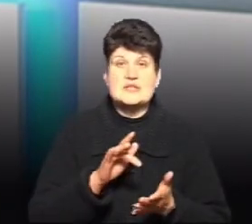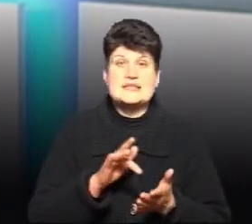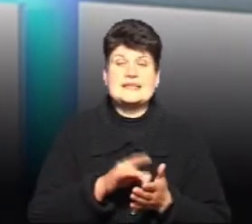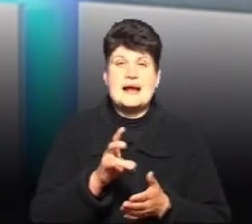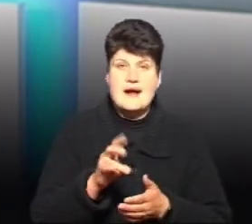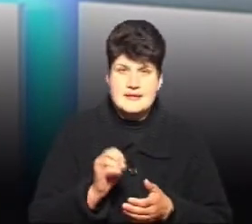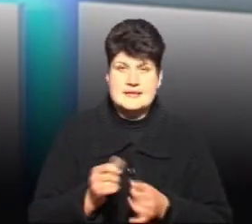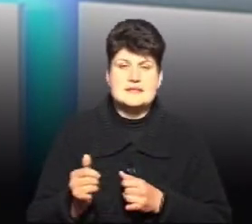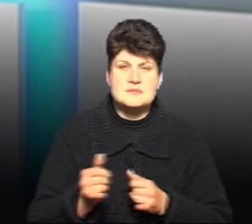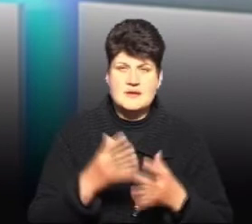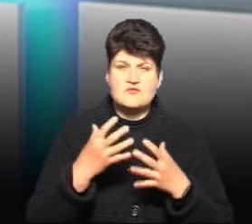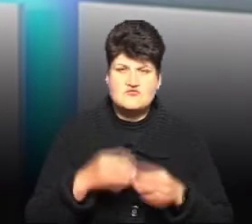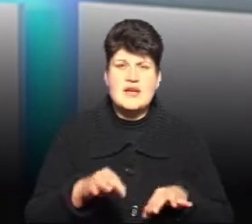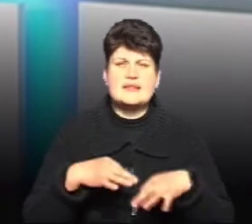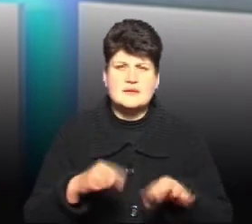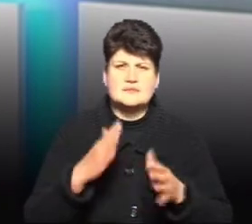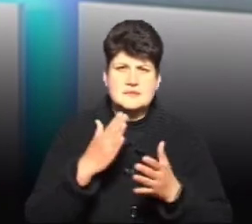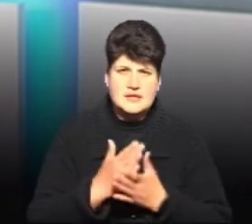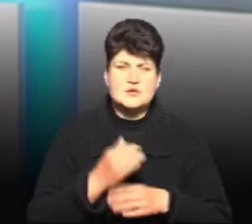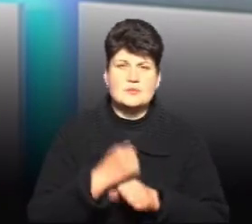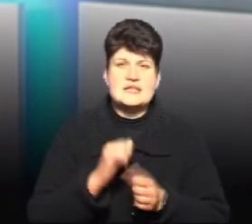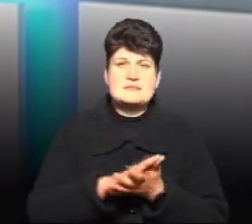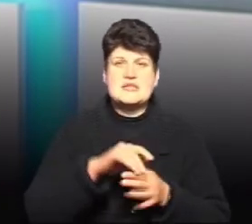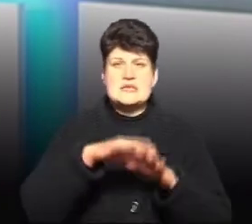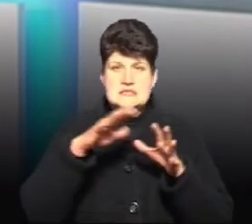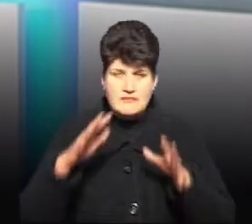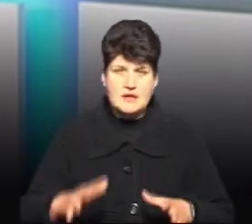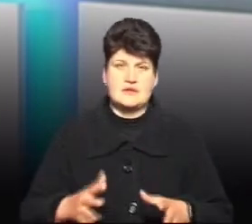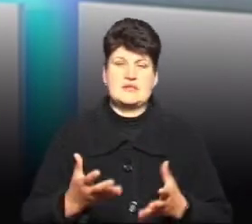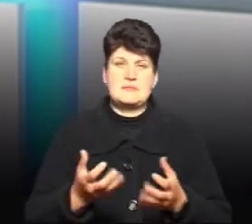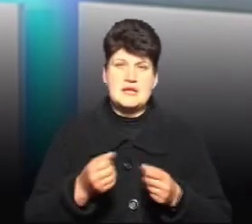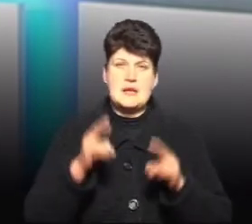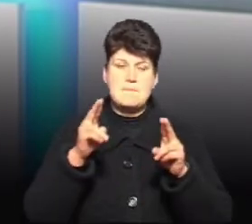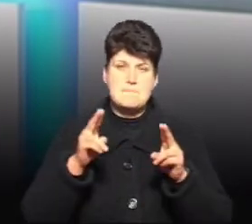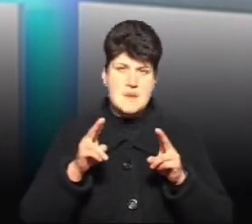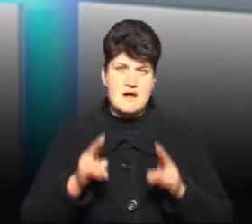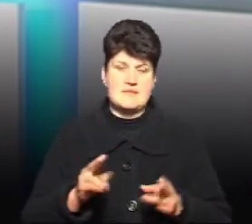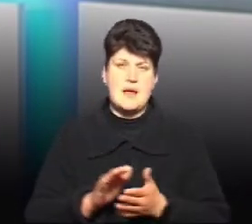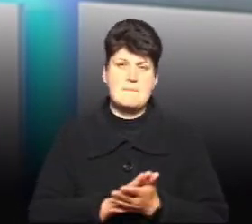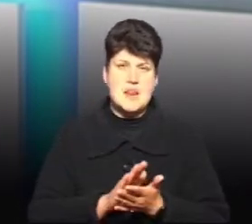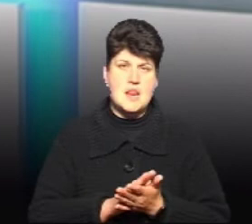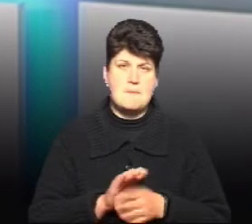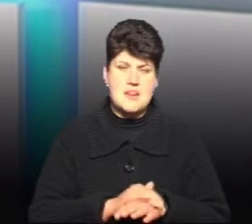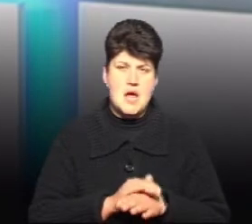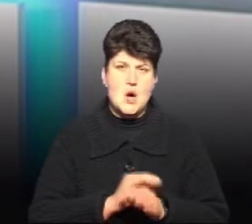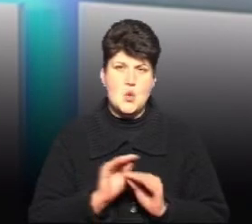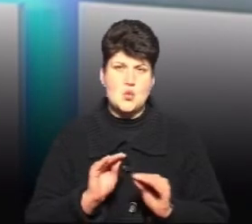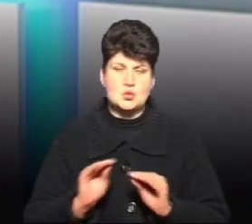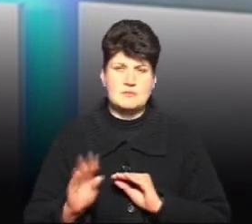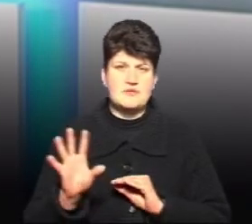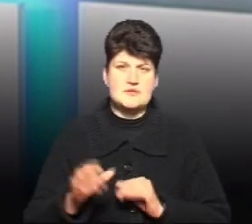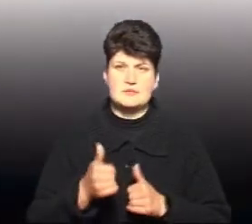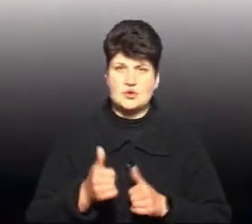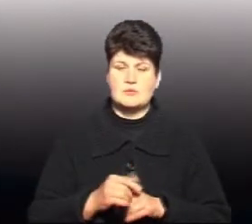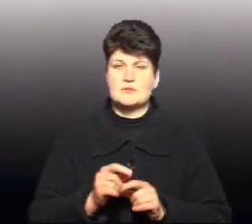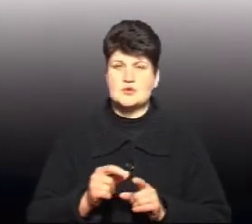вже транспортом, якщо ми зробили сміттєзвалище, якщо в нас прийняті правила по благоустрою, ми всім спочатку добрим словом кажемо: люди,